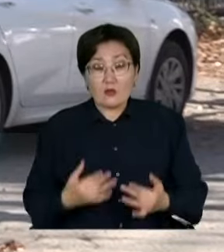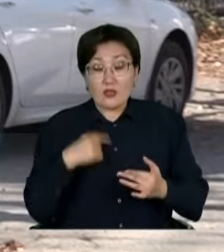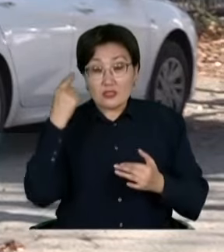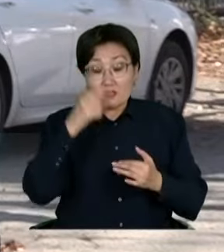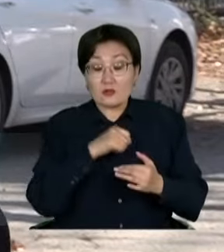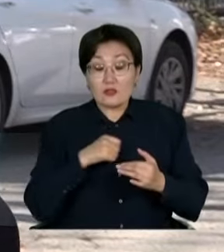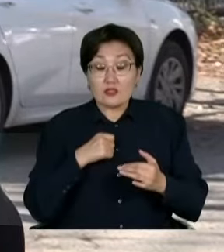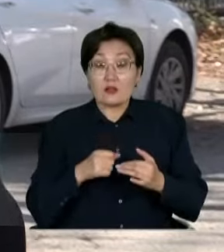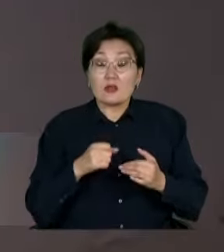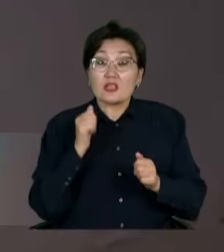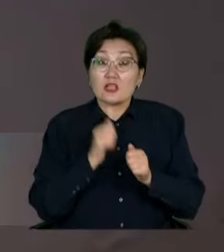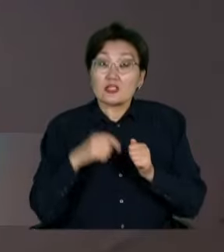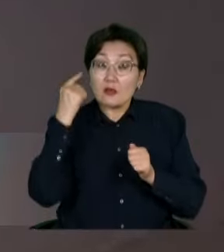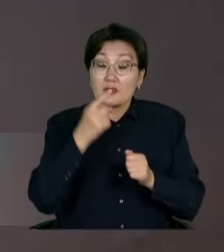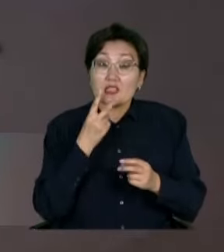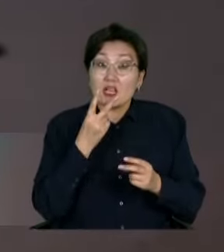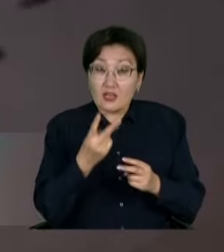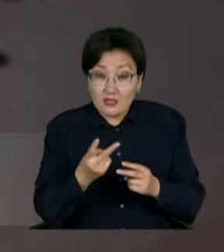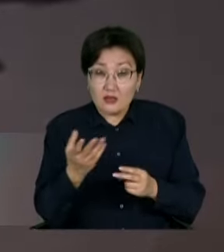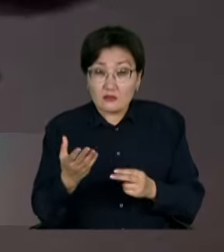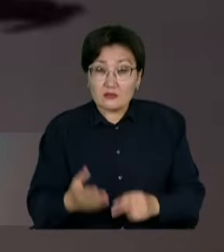өзін каждыйын бетіне қарап.